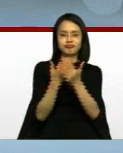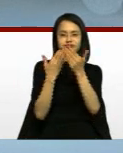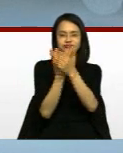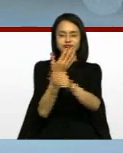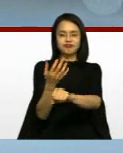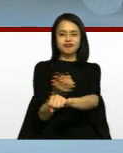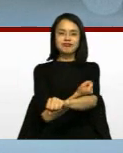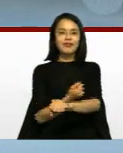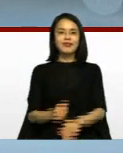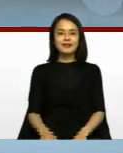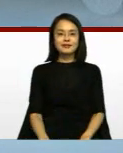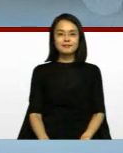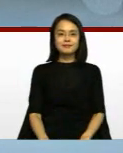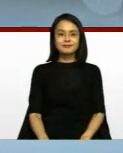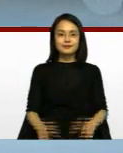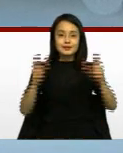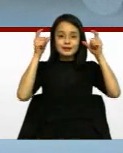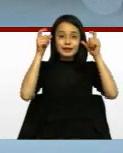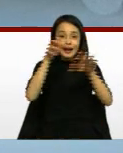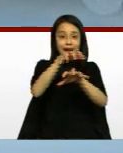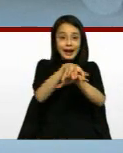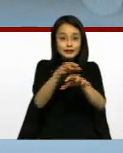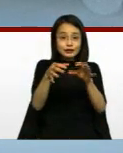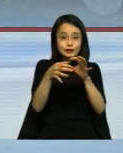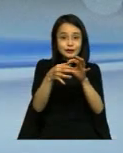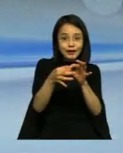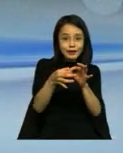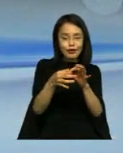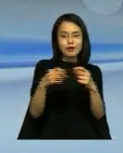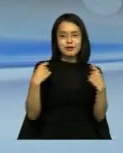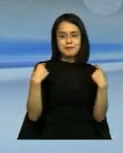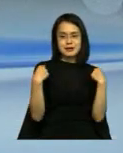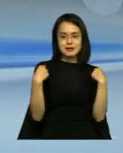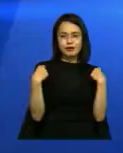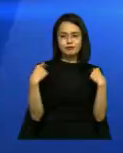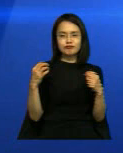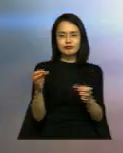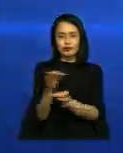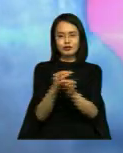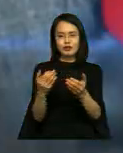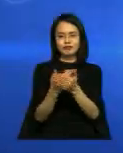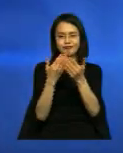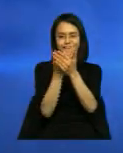섬유 가죽 패션 산업 특구로 지정 됐습니다 이상범 기자입니다